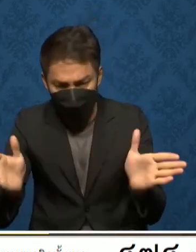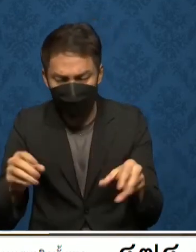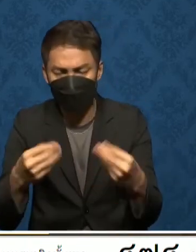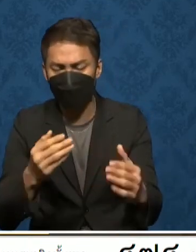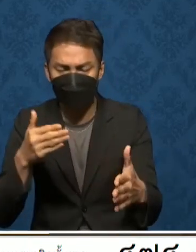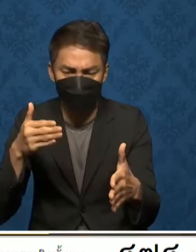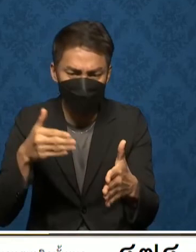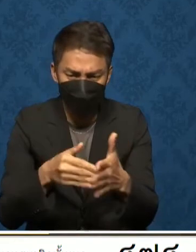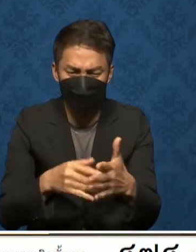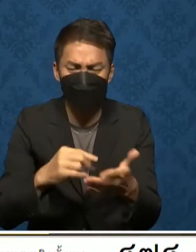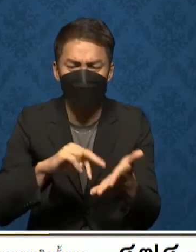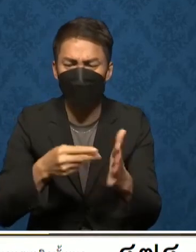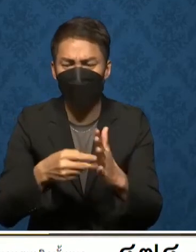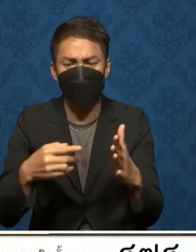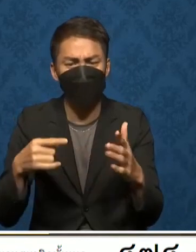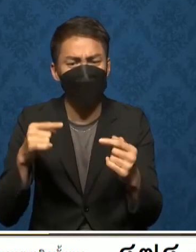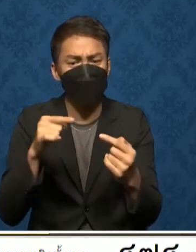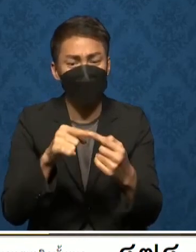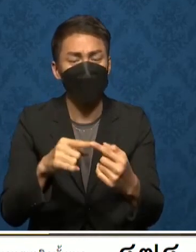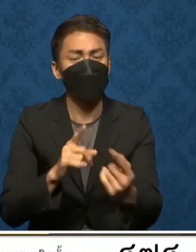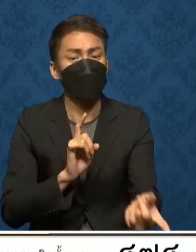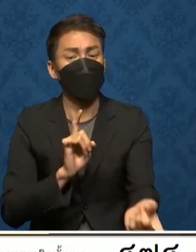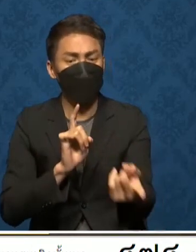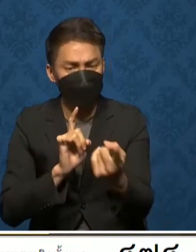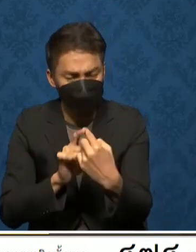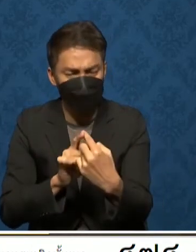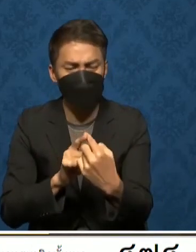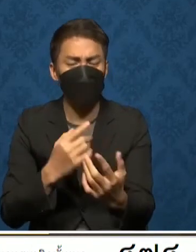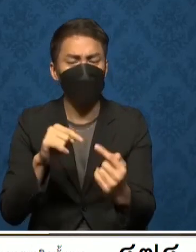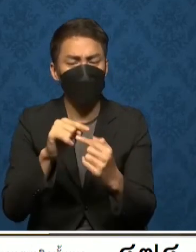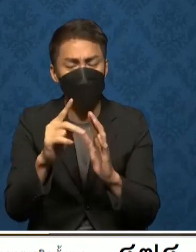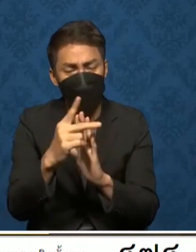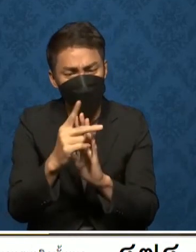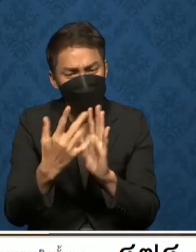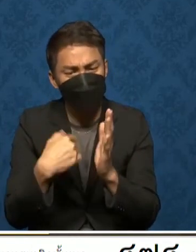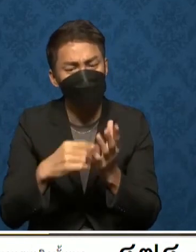องทุนนี้สามารถไปต่อได้ในระดับหลังปริญญาตรีนะครับ